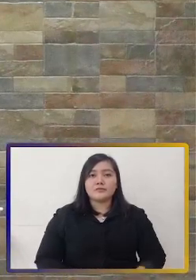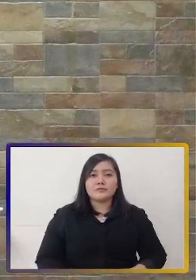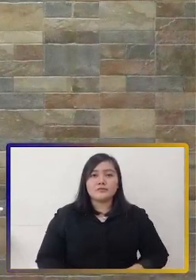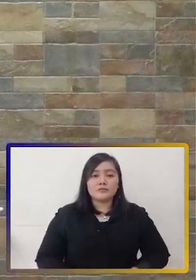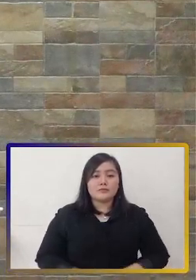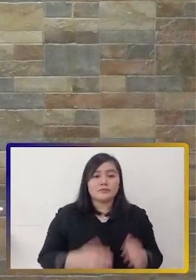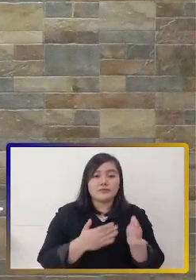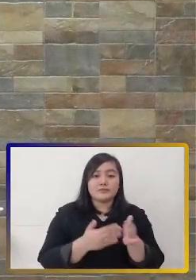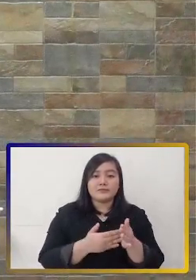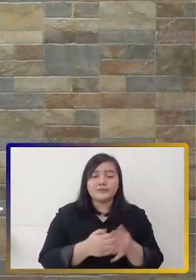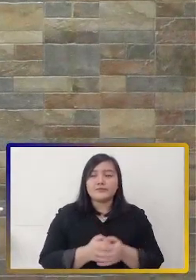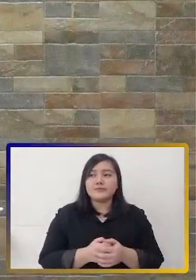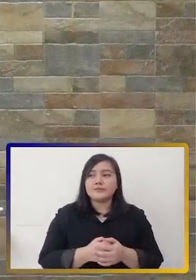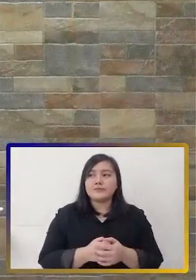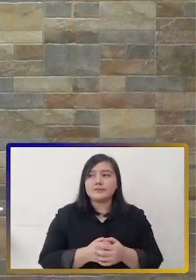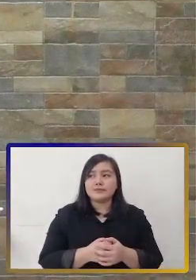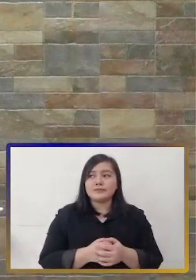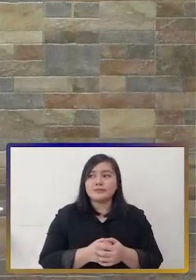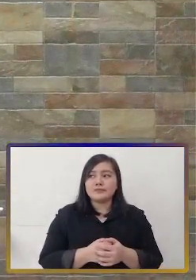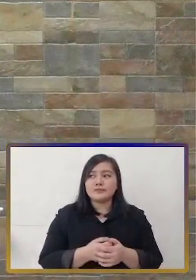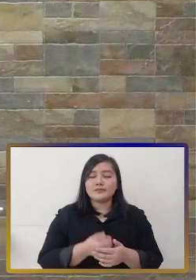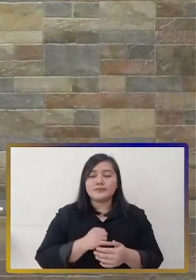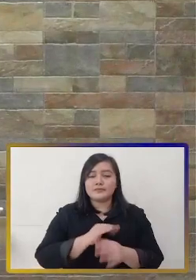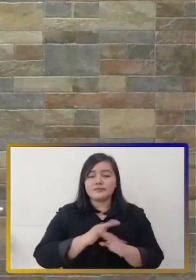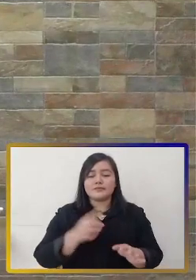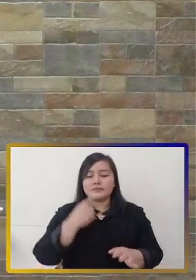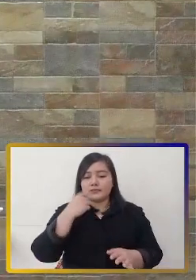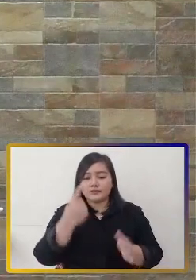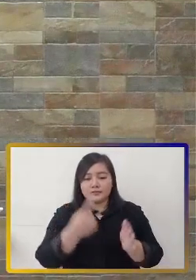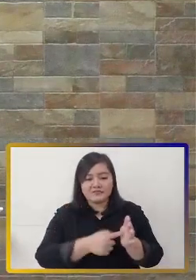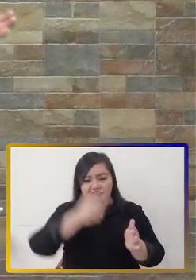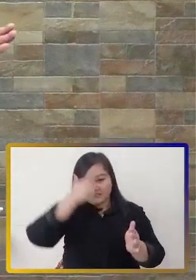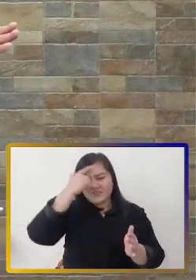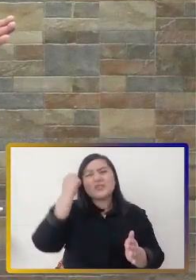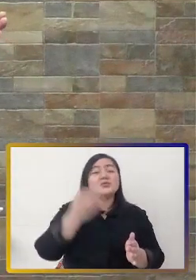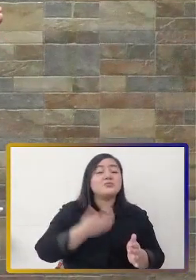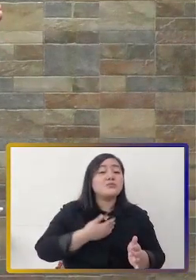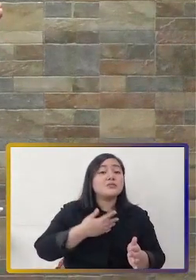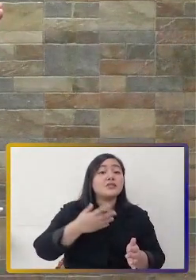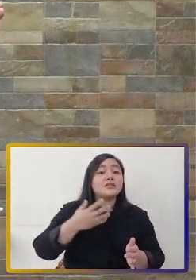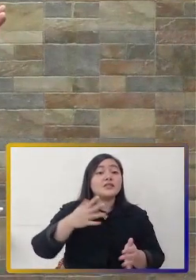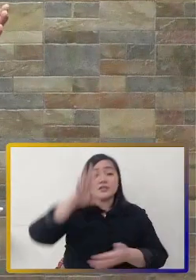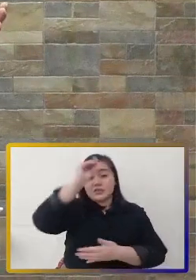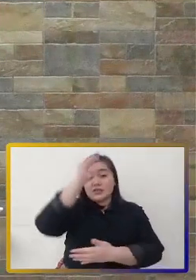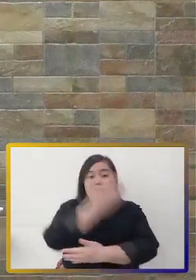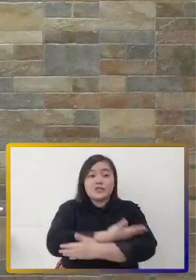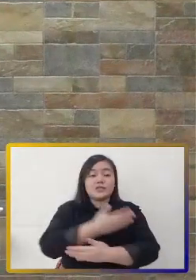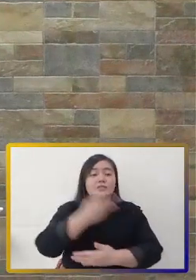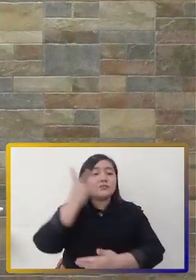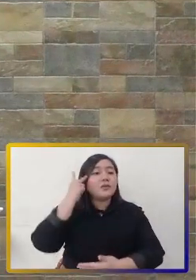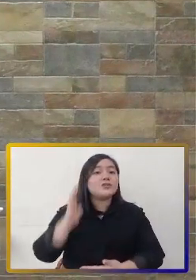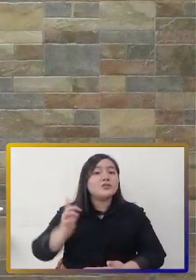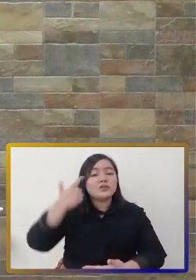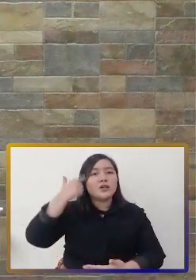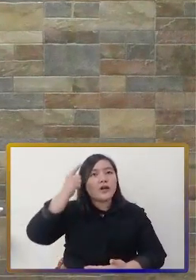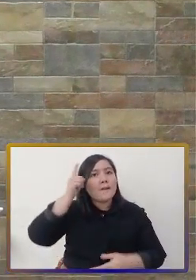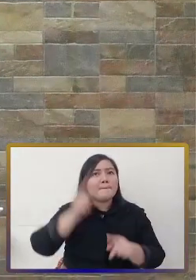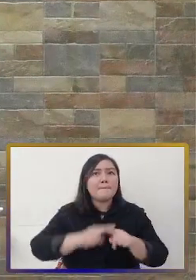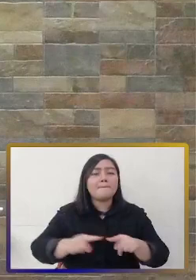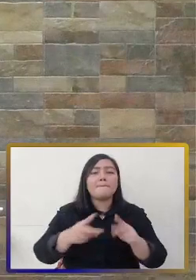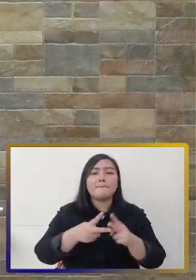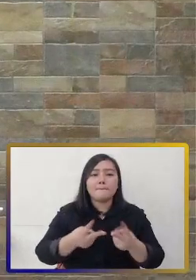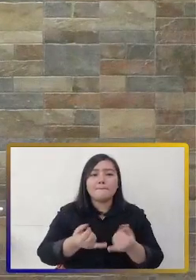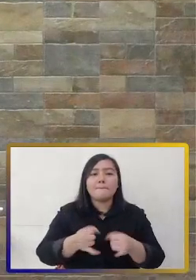mga kapatid, ito po hindi ko sinasabi dahil anak po ako ni Pastor Hill. But it is very important that